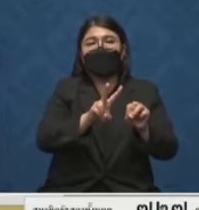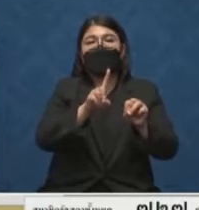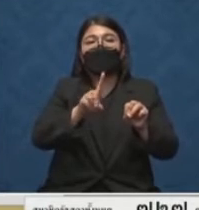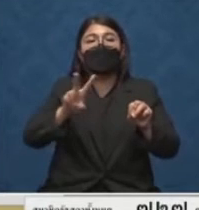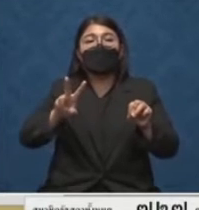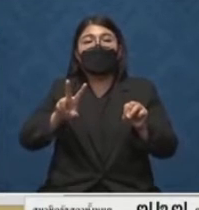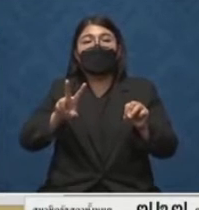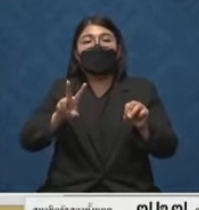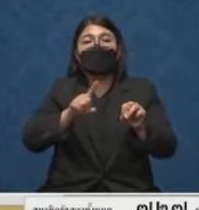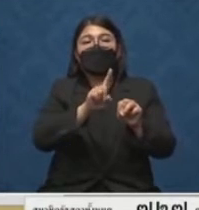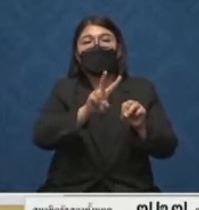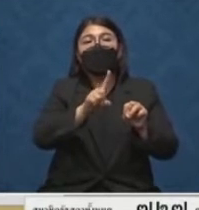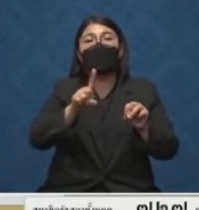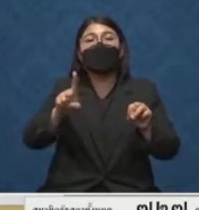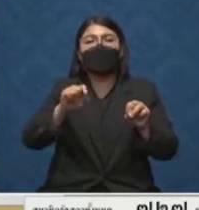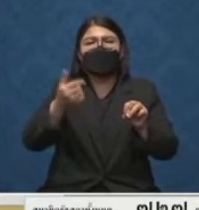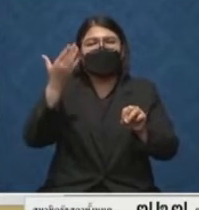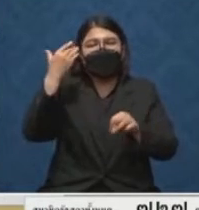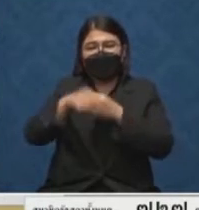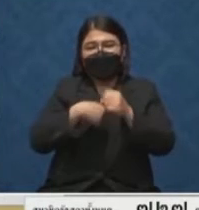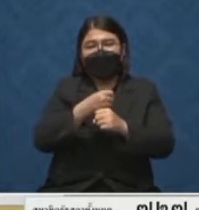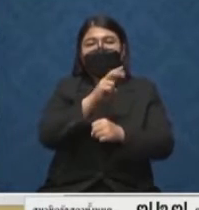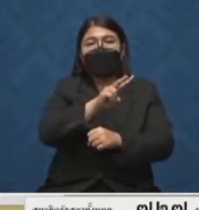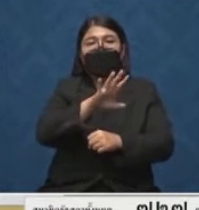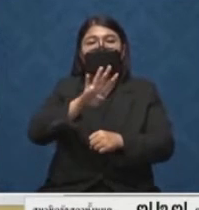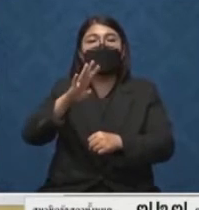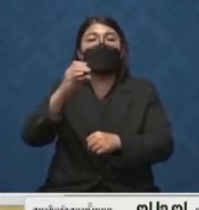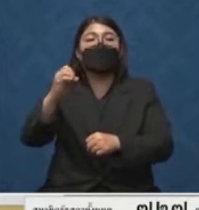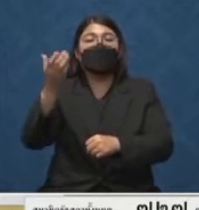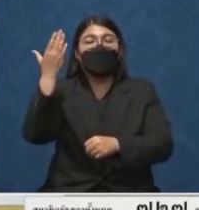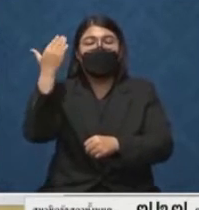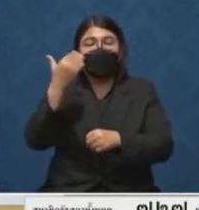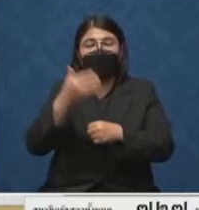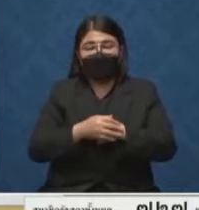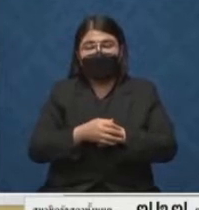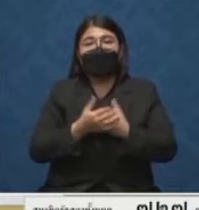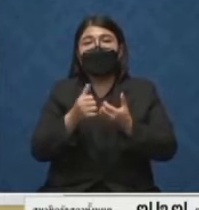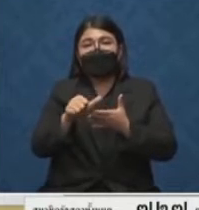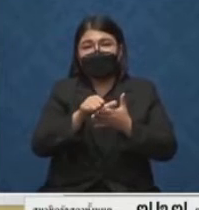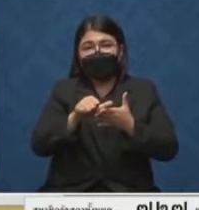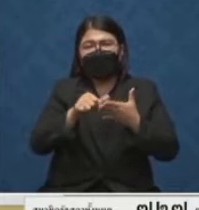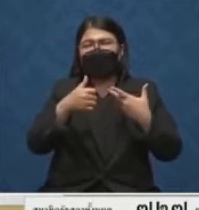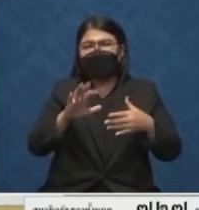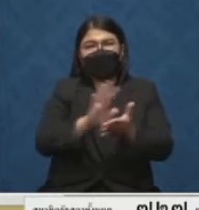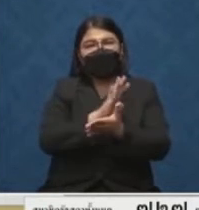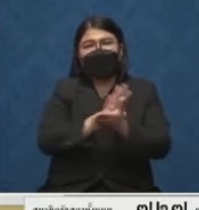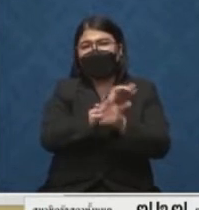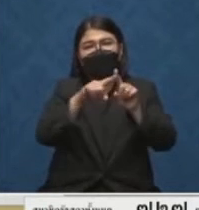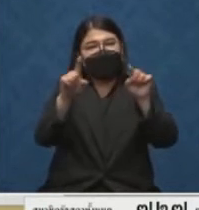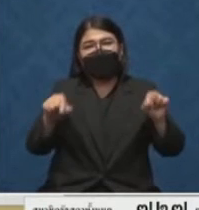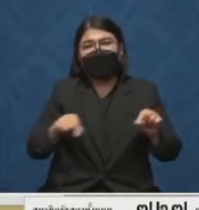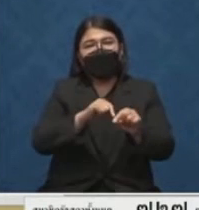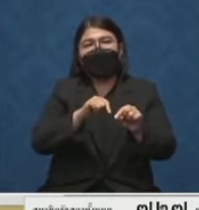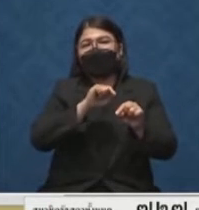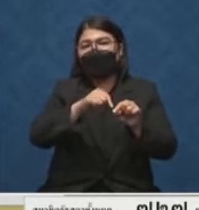1 นำไปสร 7 ชนร Indiana Savageะการกายไ่น BUR็นการกายทั้เฉบาบขอเสน